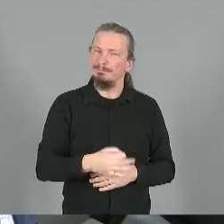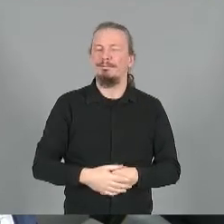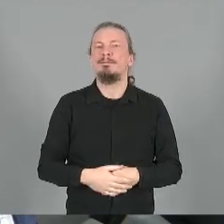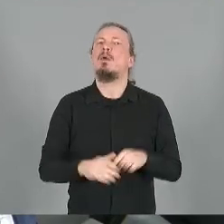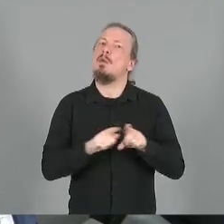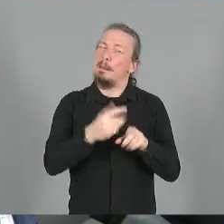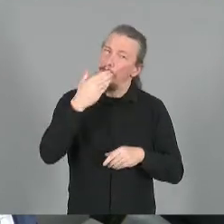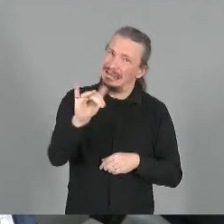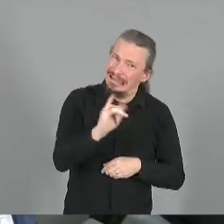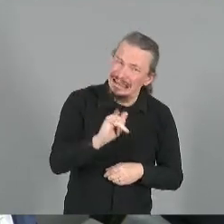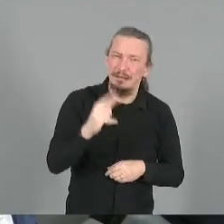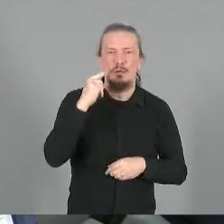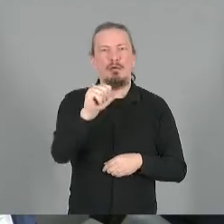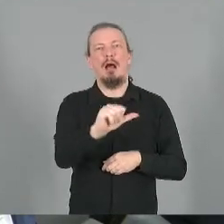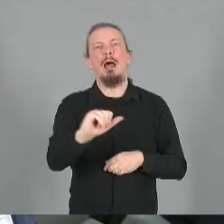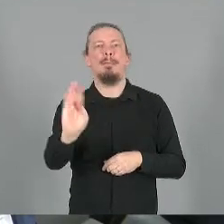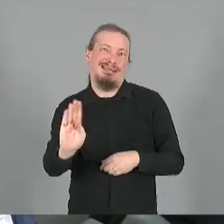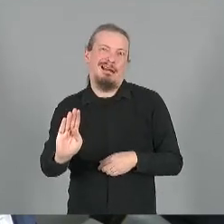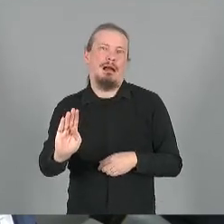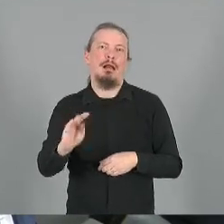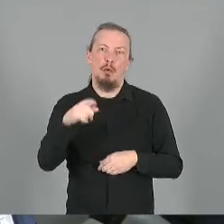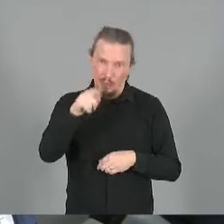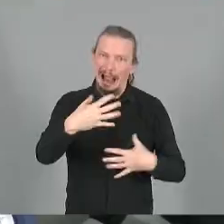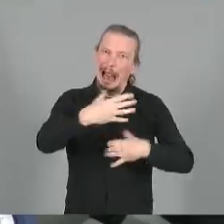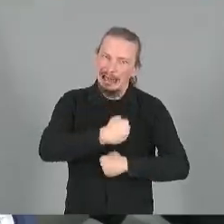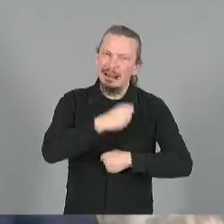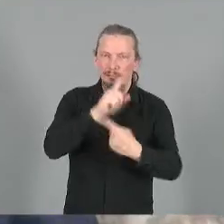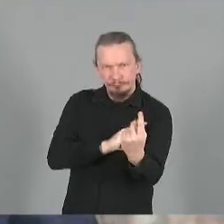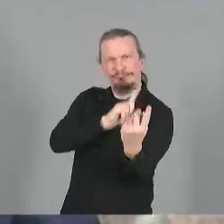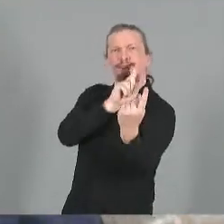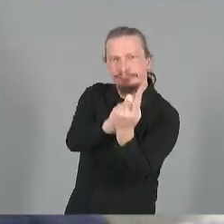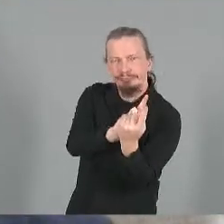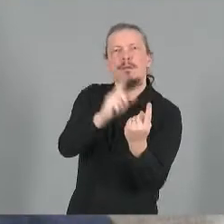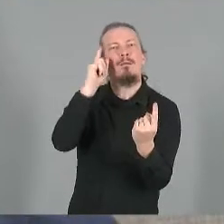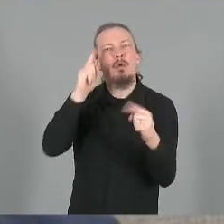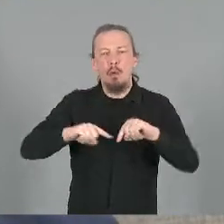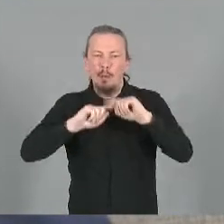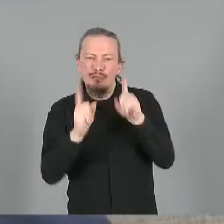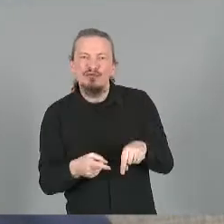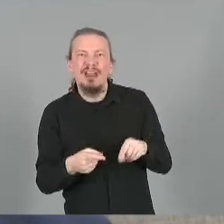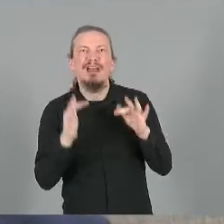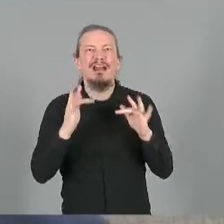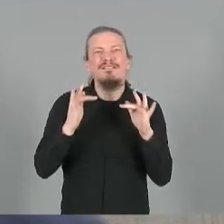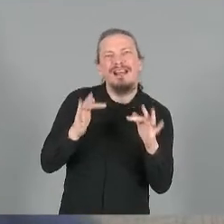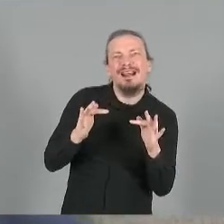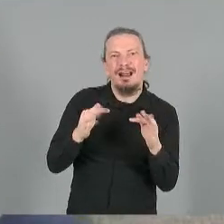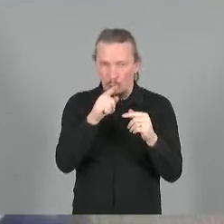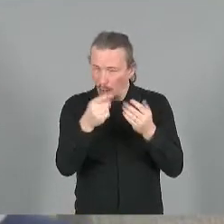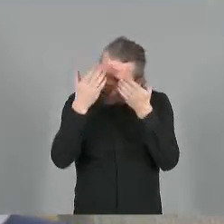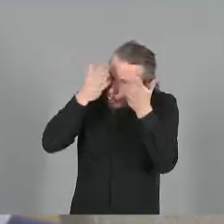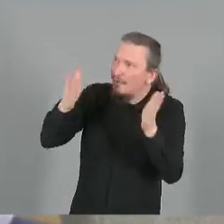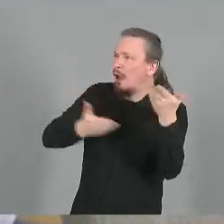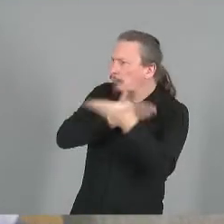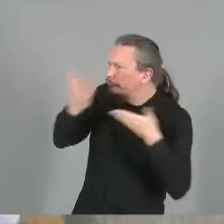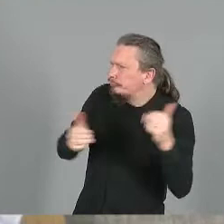aussi particulièrement Alain Bernard pour avoir accepté de nous rencontrer à propos de la budgétisation sensible au genre et qui s'est montré ouvert à un